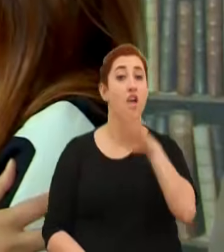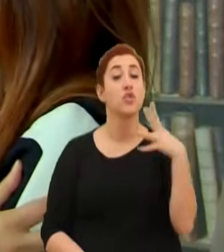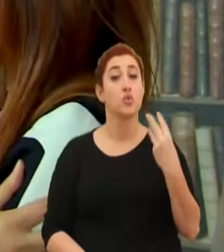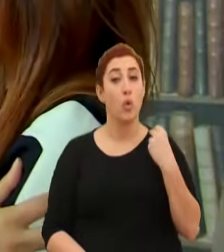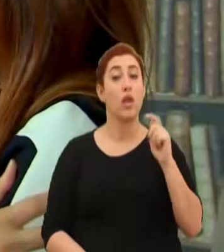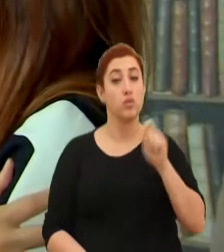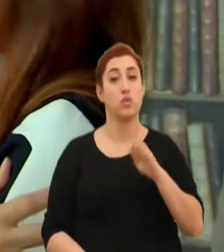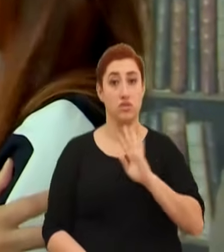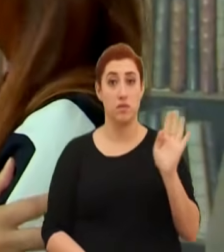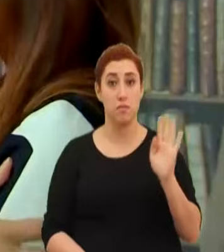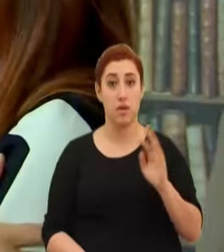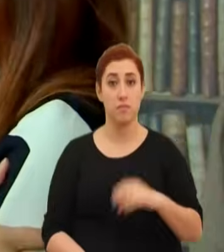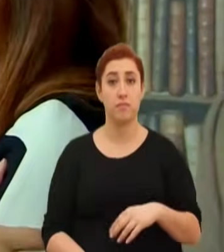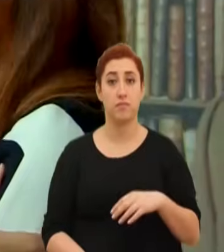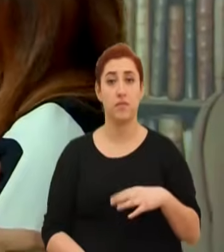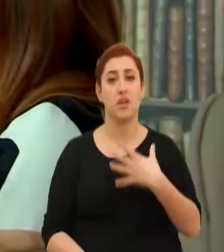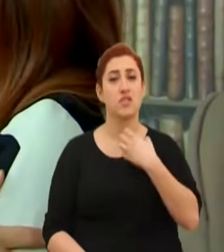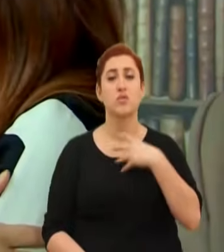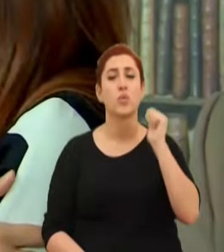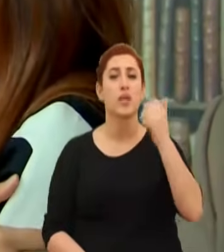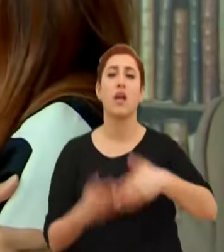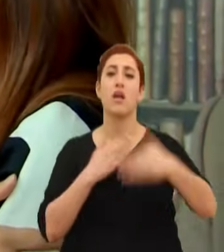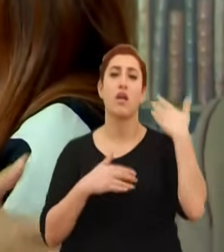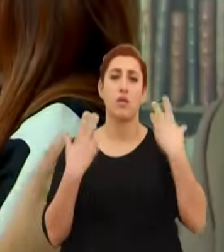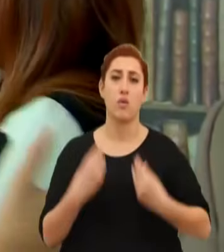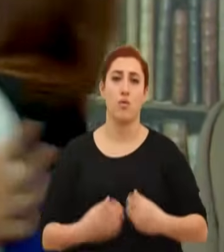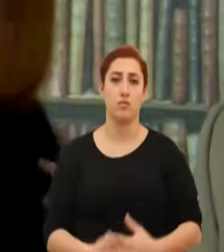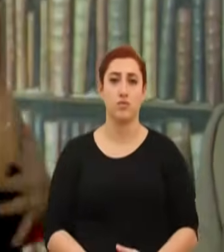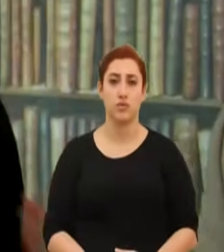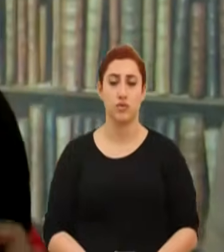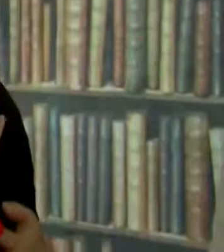çok daha iyi olacak, tamam? Acılı günler geride kaldı.